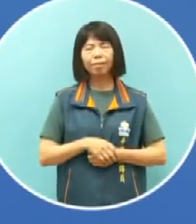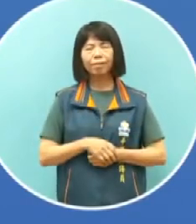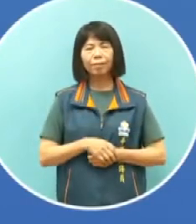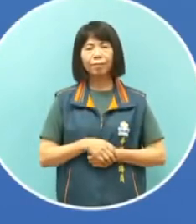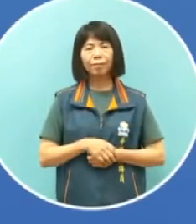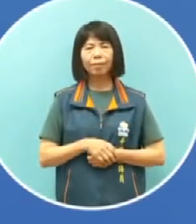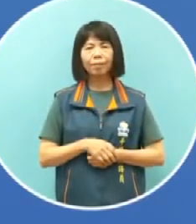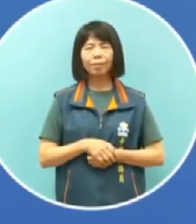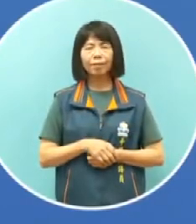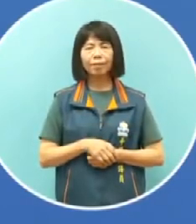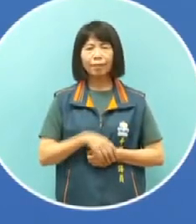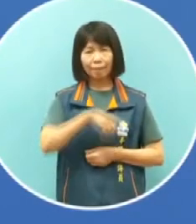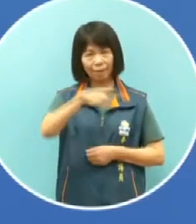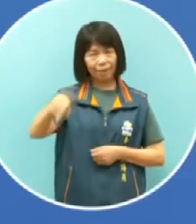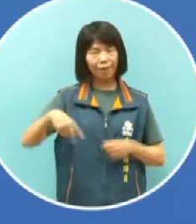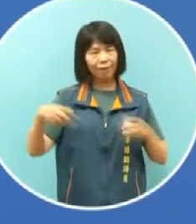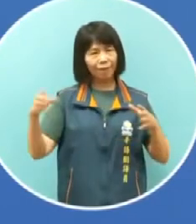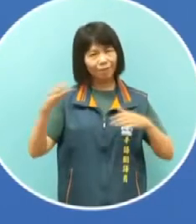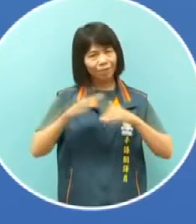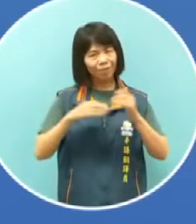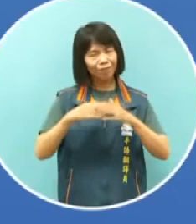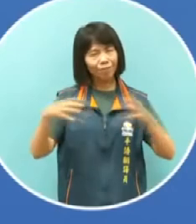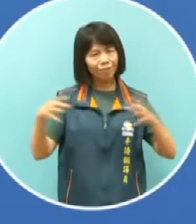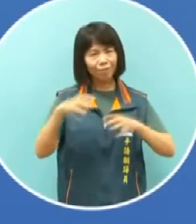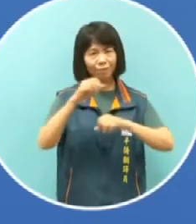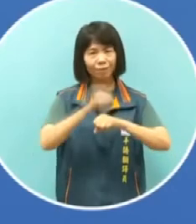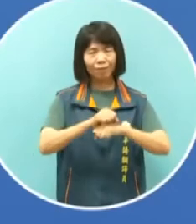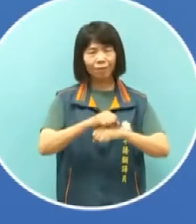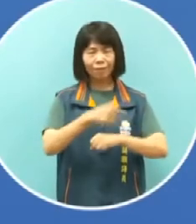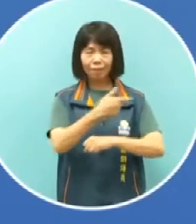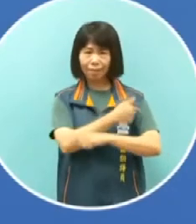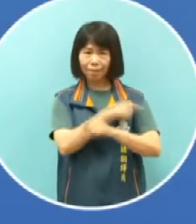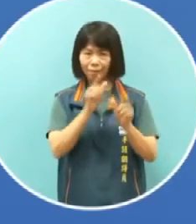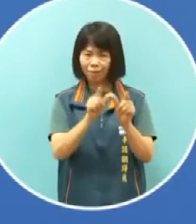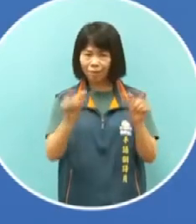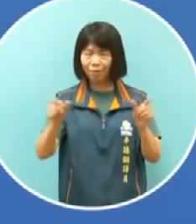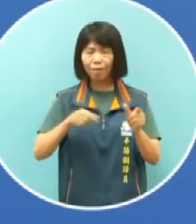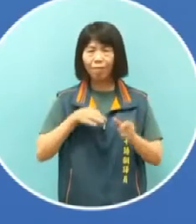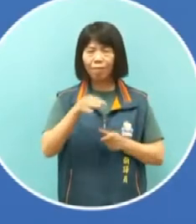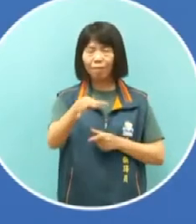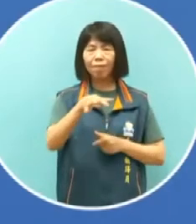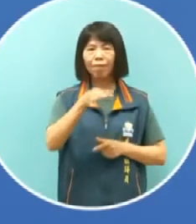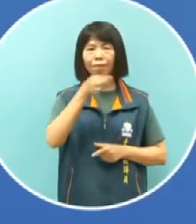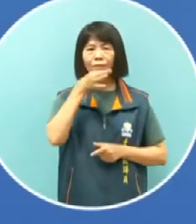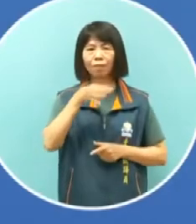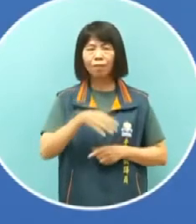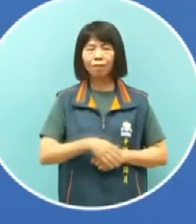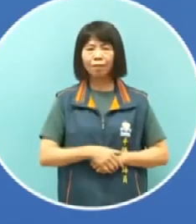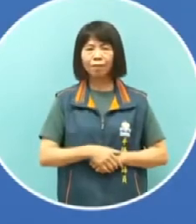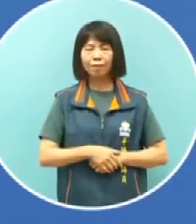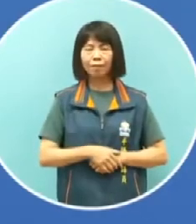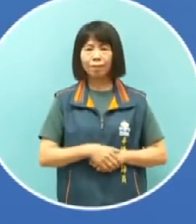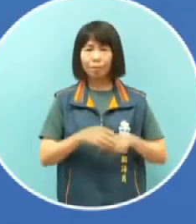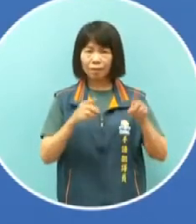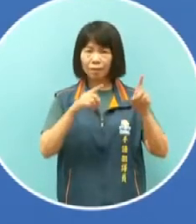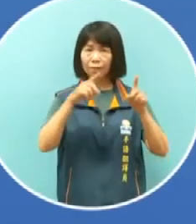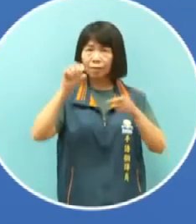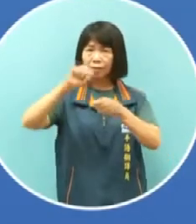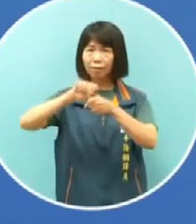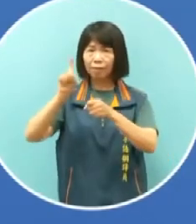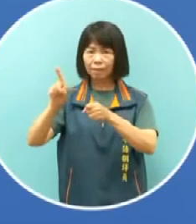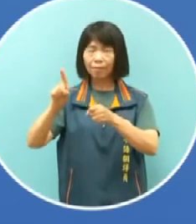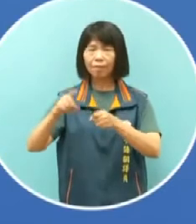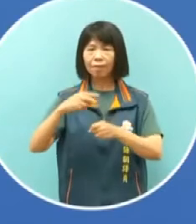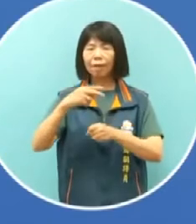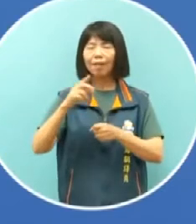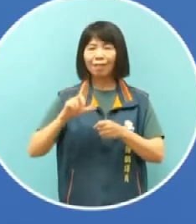位，我们大家一起共同合作把疫苗购买到位。我想这是1+1=2。